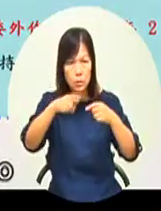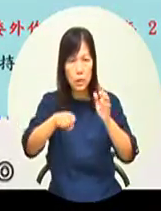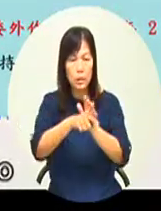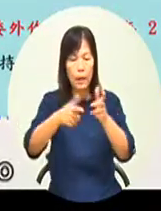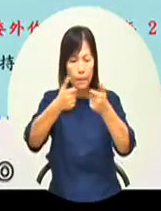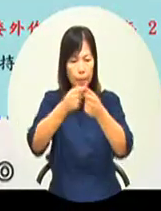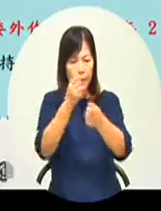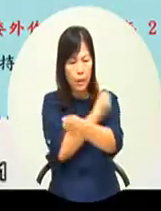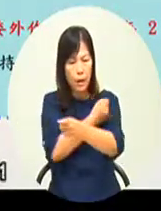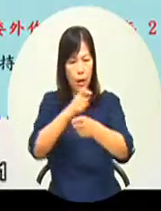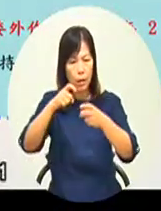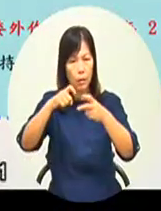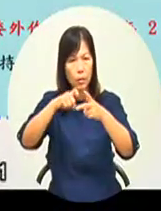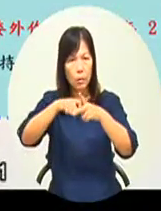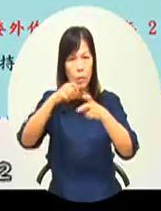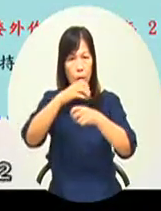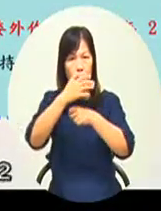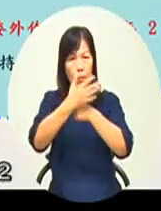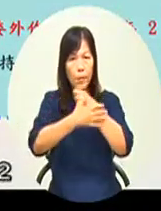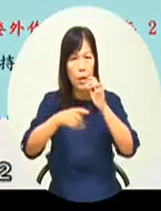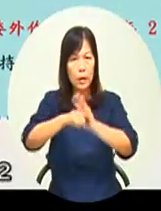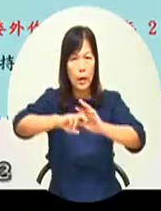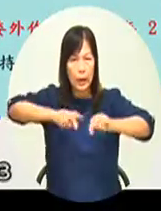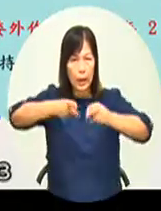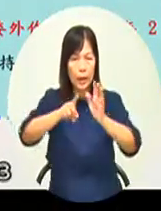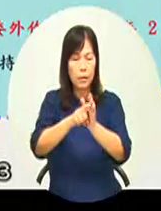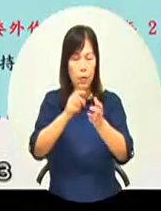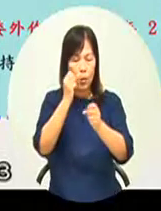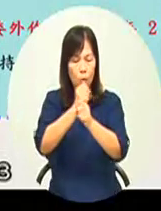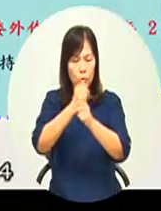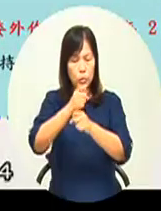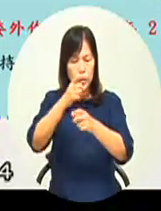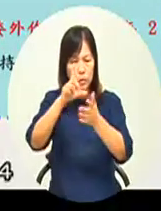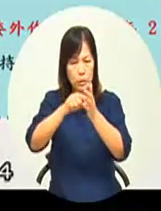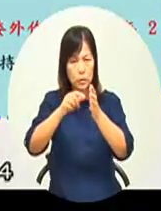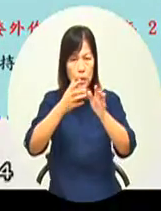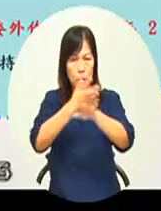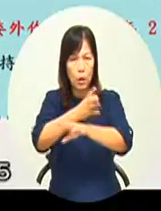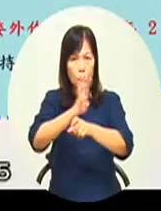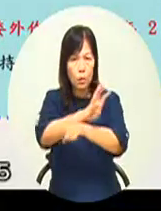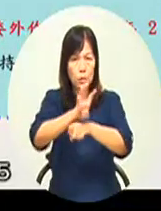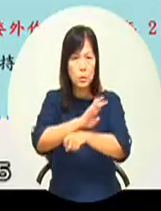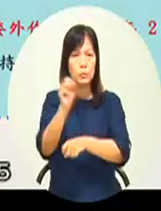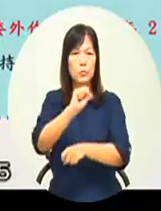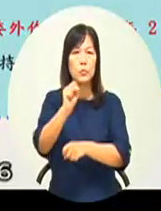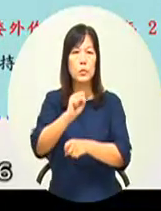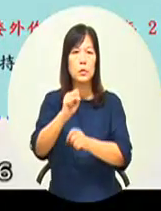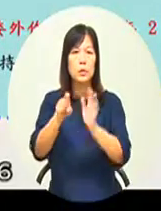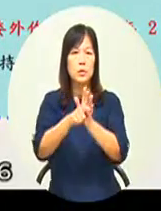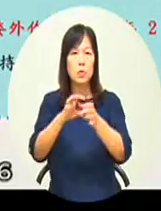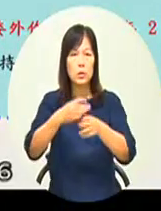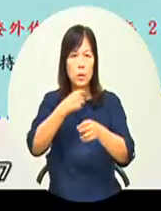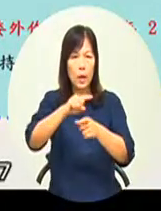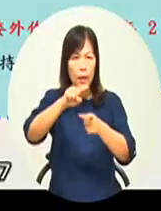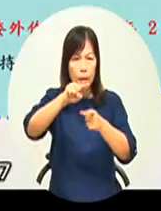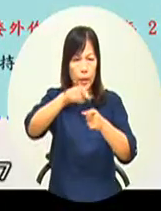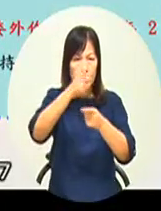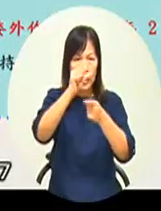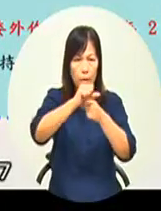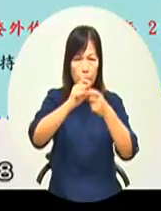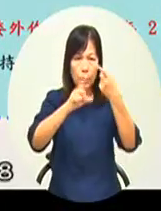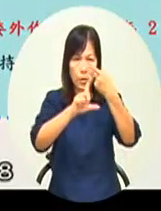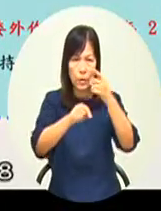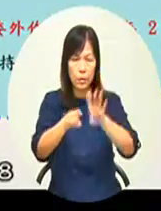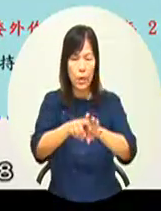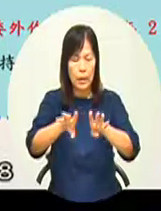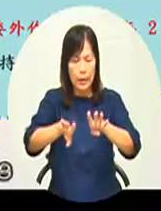来工时修正，每周不得超过40个小时，所以说服务人员在105年1月全面实施周